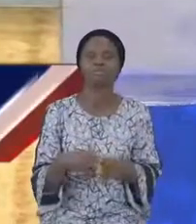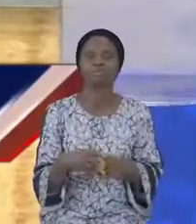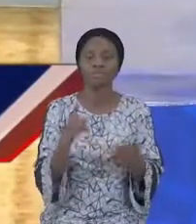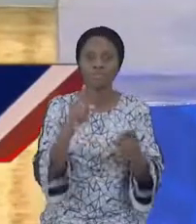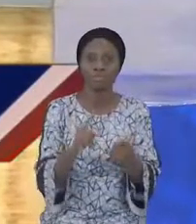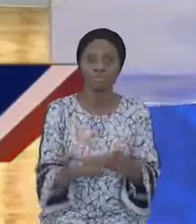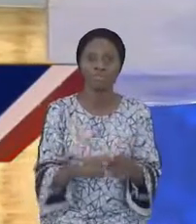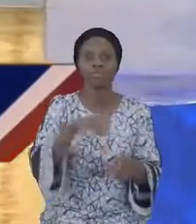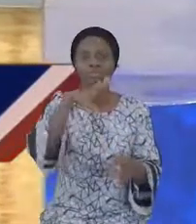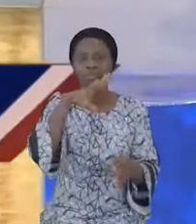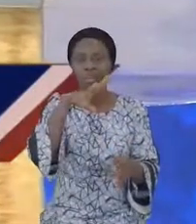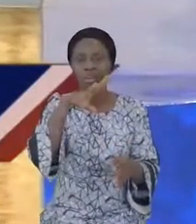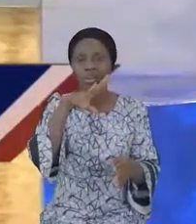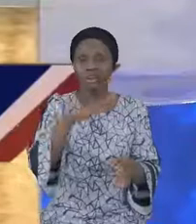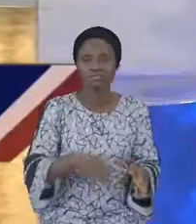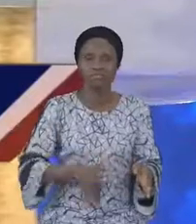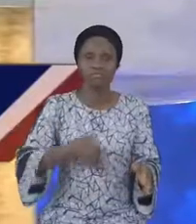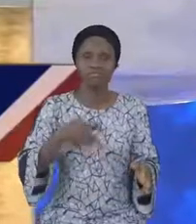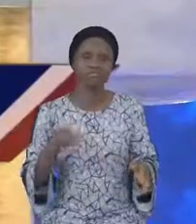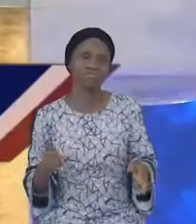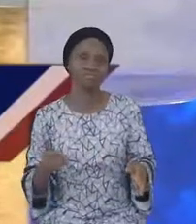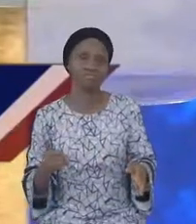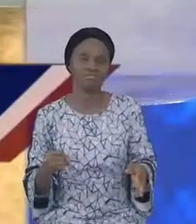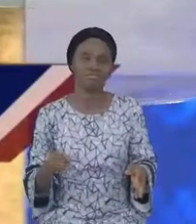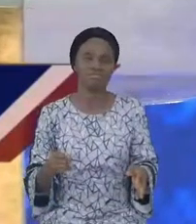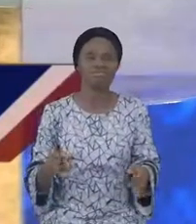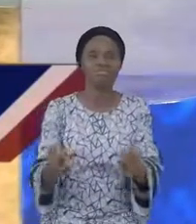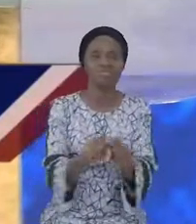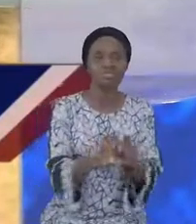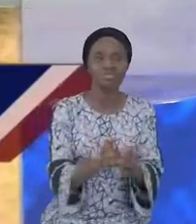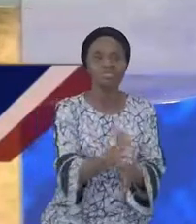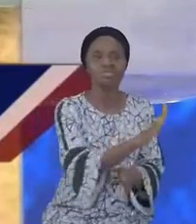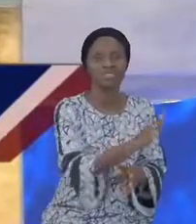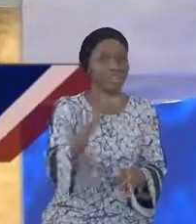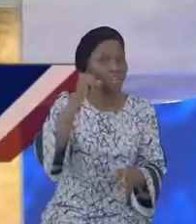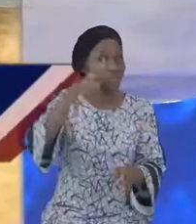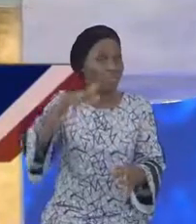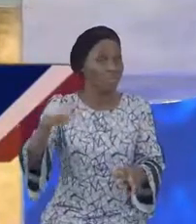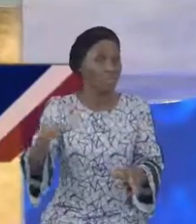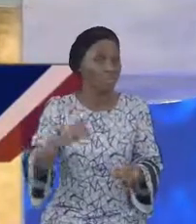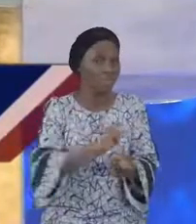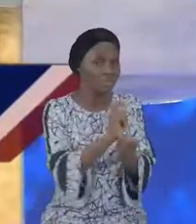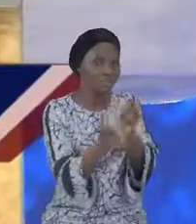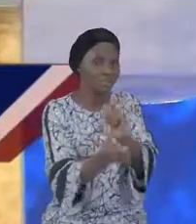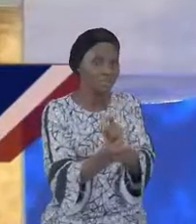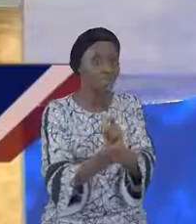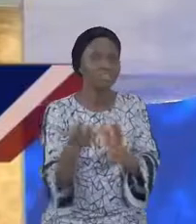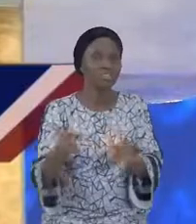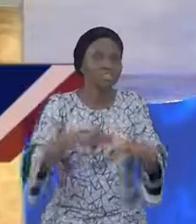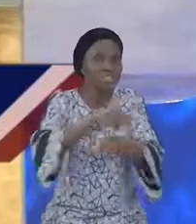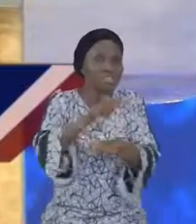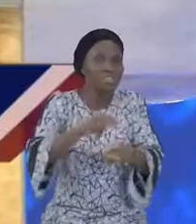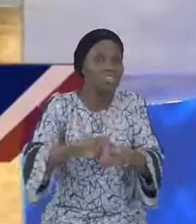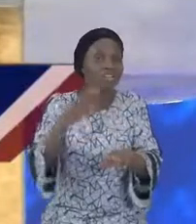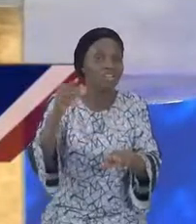C'est pourquoi Dieu les a livrés à des passions infâmes, car leurs femmes ont changé